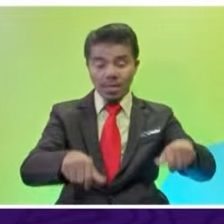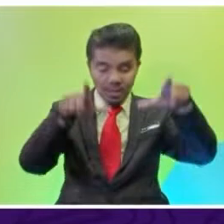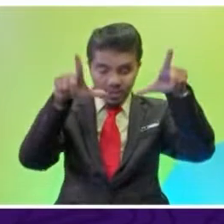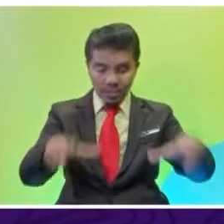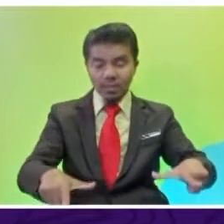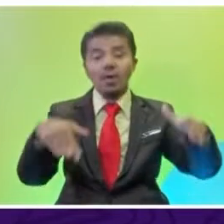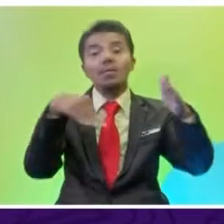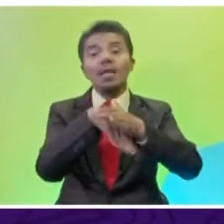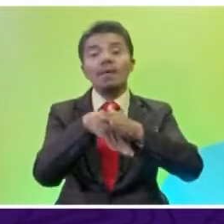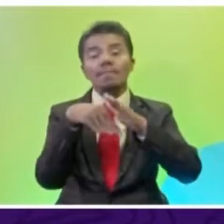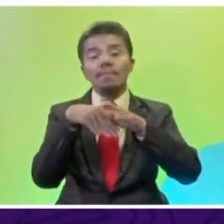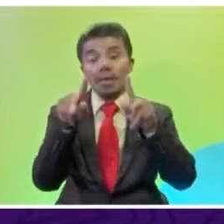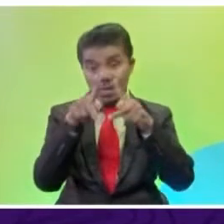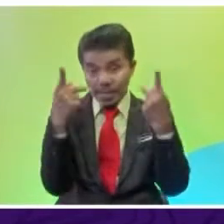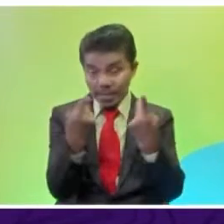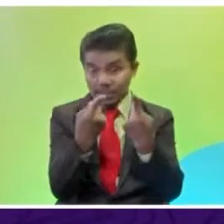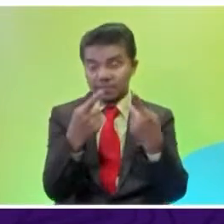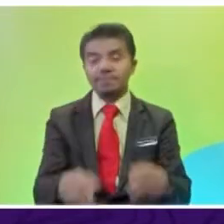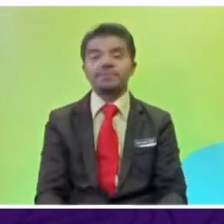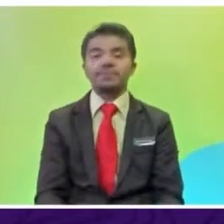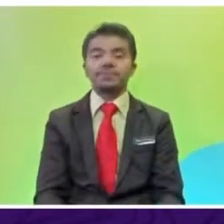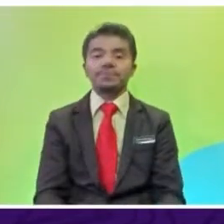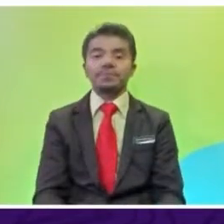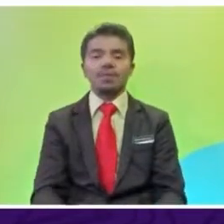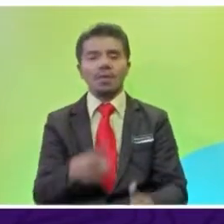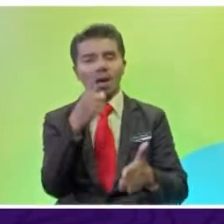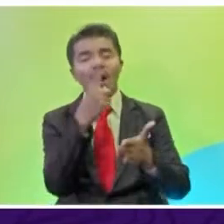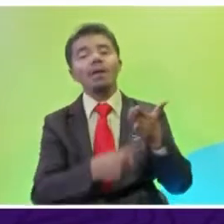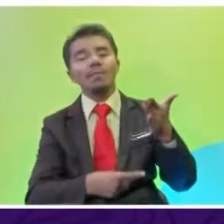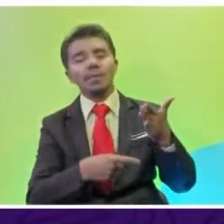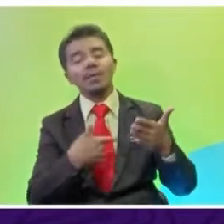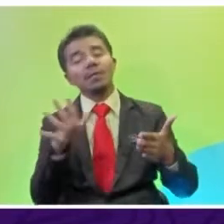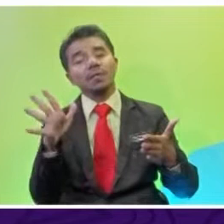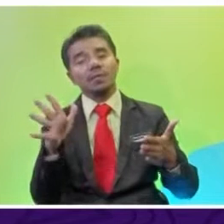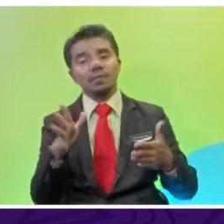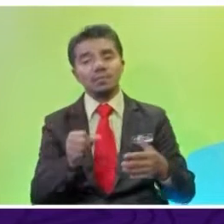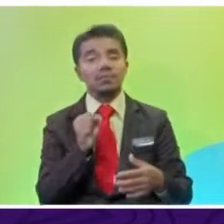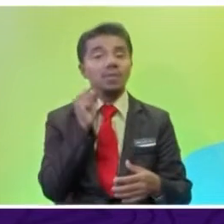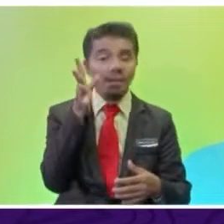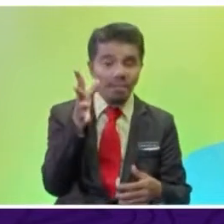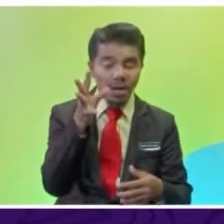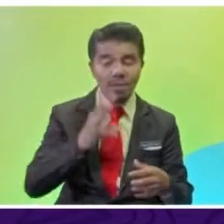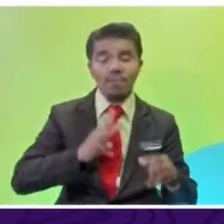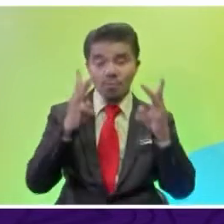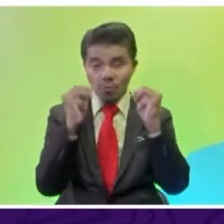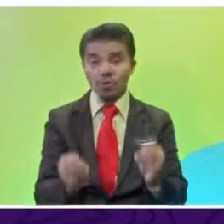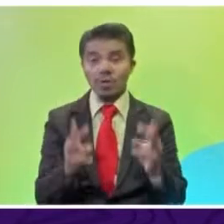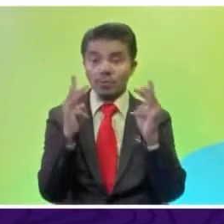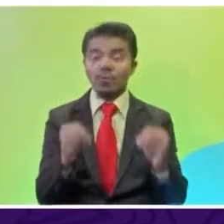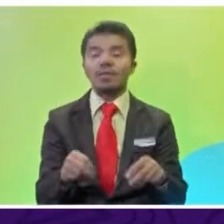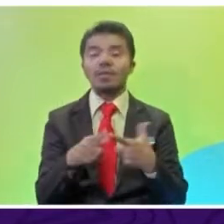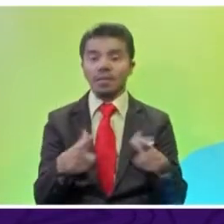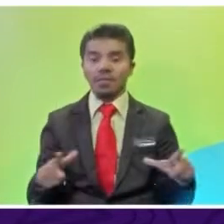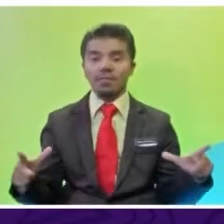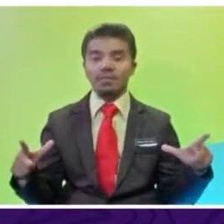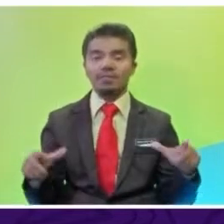menyebar luas tragedi maklumat murid lain boleh tahu apa yang disampaikan oleh kumpulan yang lain Nah kalau kita lihat Ivan murid-murid kita ini